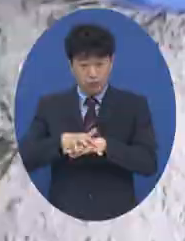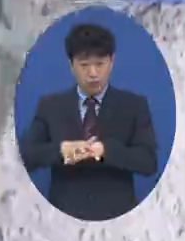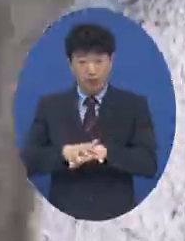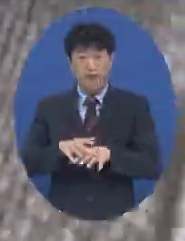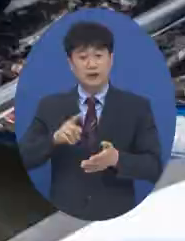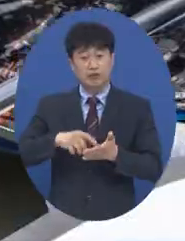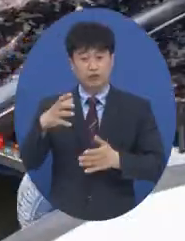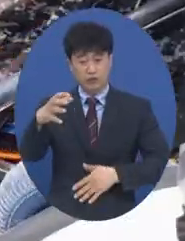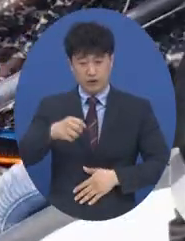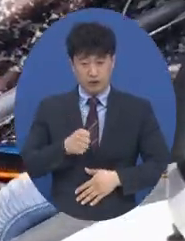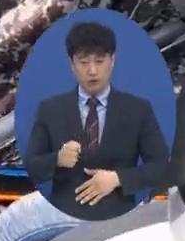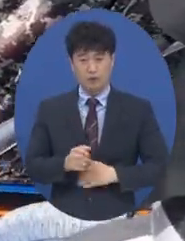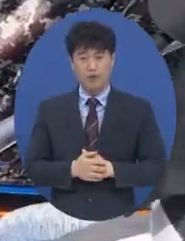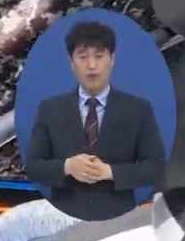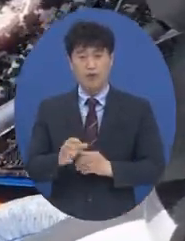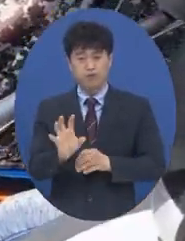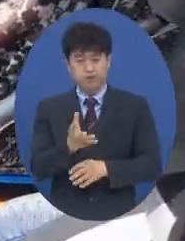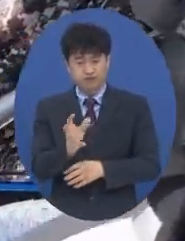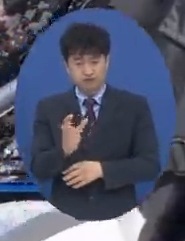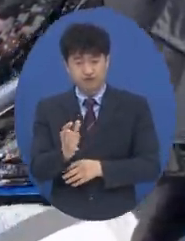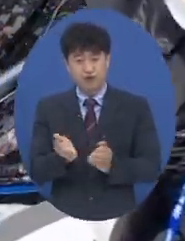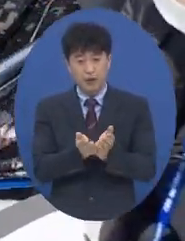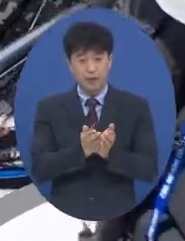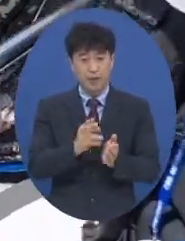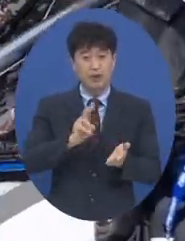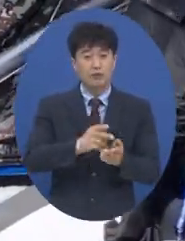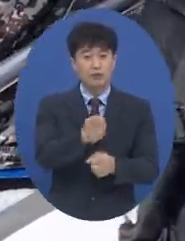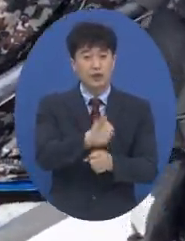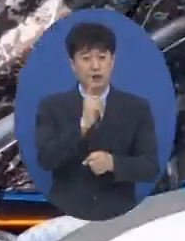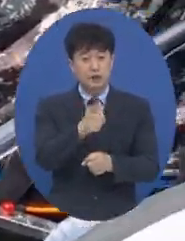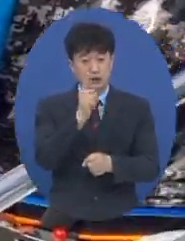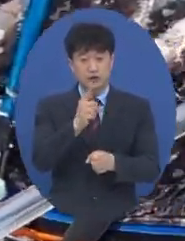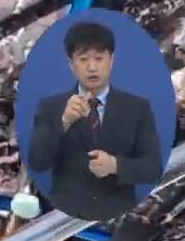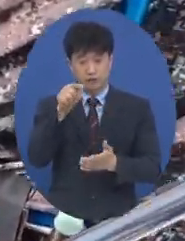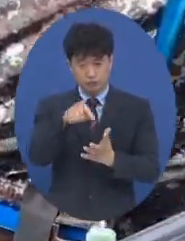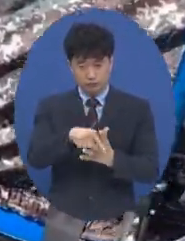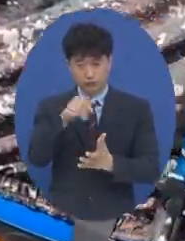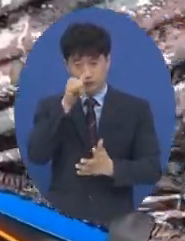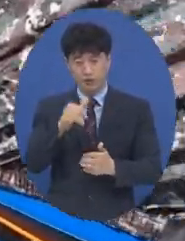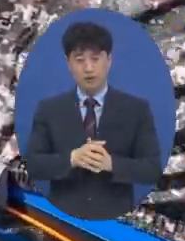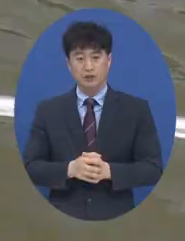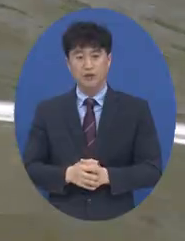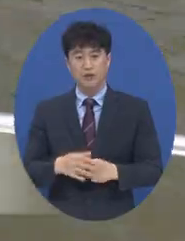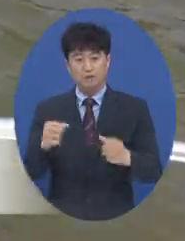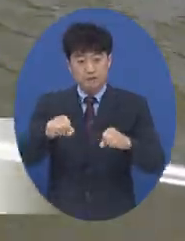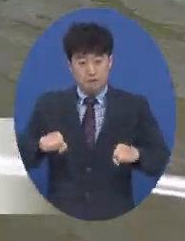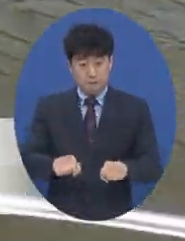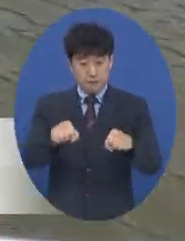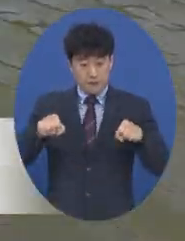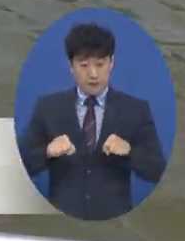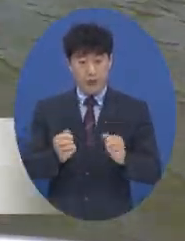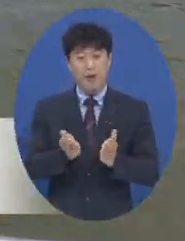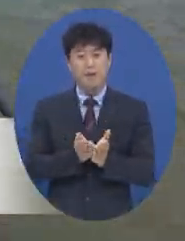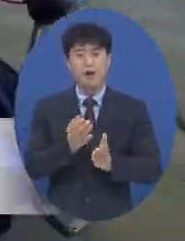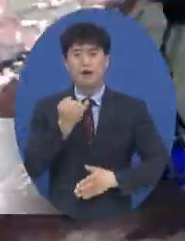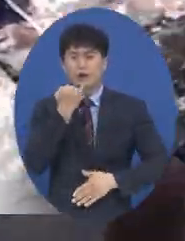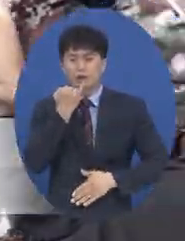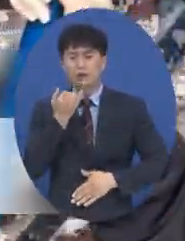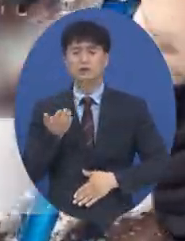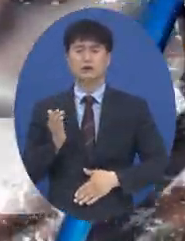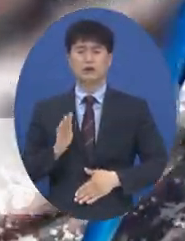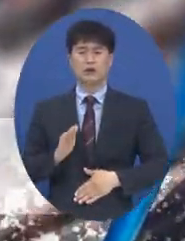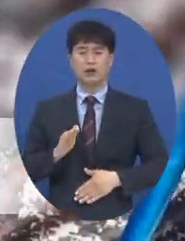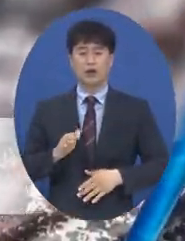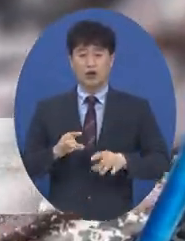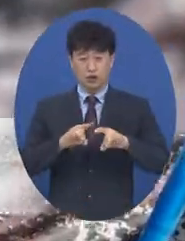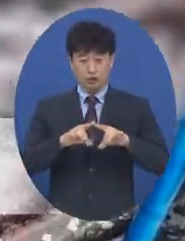새우를 잡거나 동료 기관이 부착된 보트를 타고 낚시를 한 이들도 적발됐습니다. 그냥 노젓는 배가 뜨면 상관이